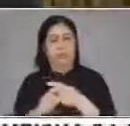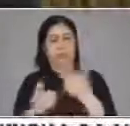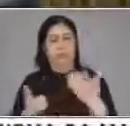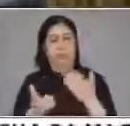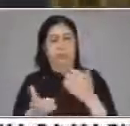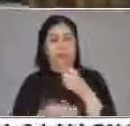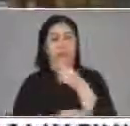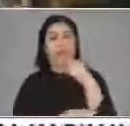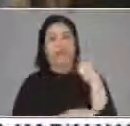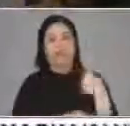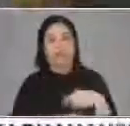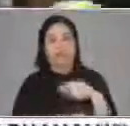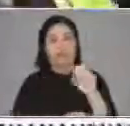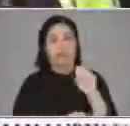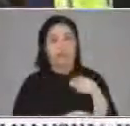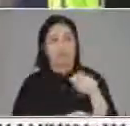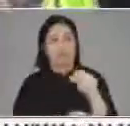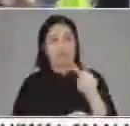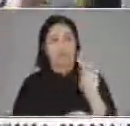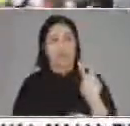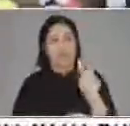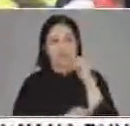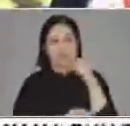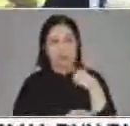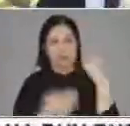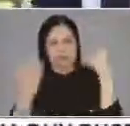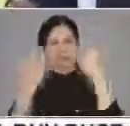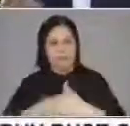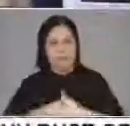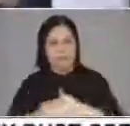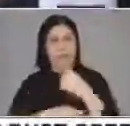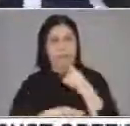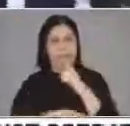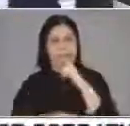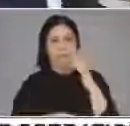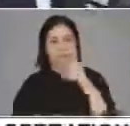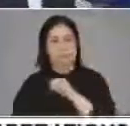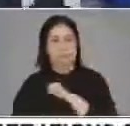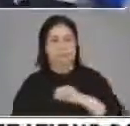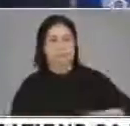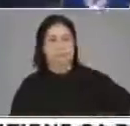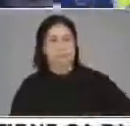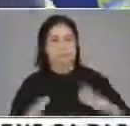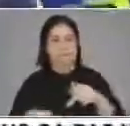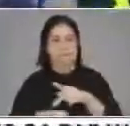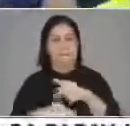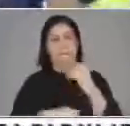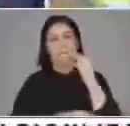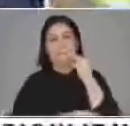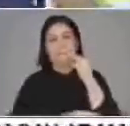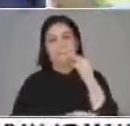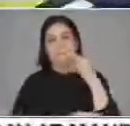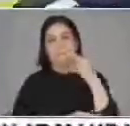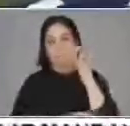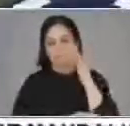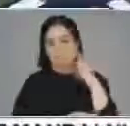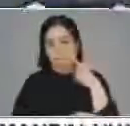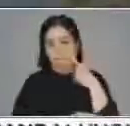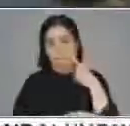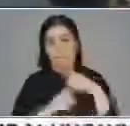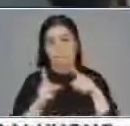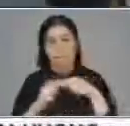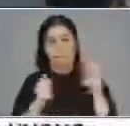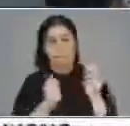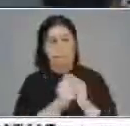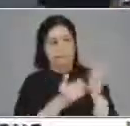delivery ay ang ikatlong batch ng mga bakuna na ipinadala ng Russia kung saan ang nagdala ng eroplano ay lumipad nitong May